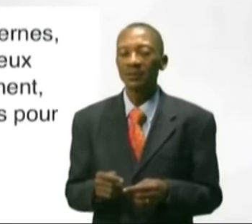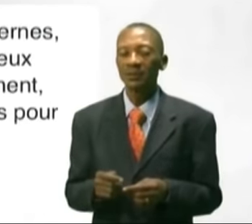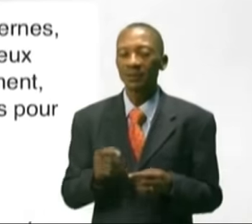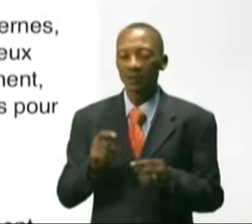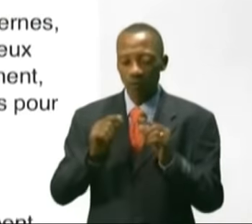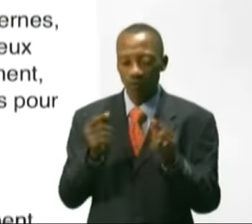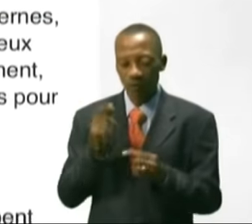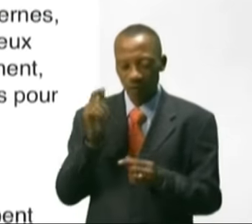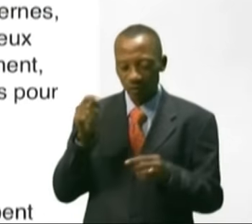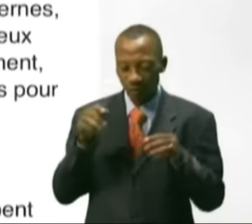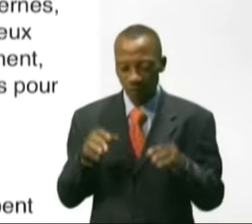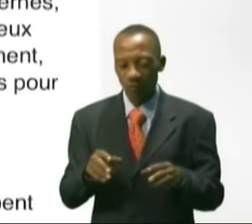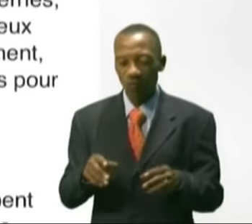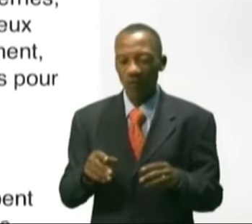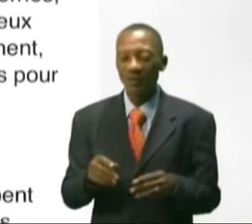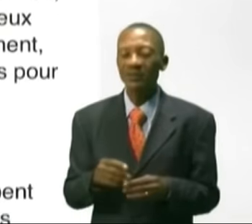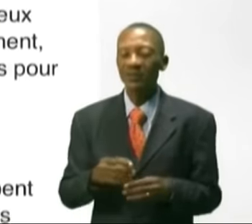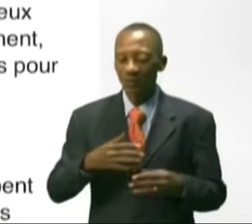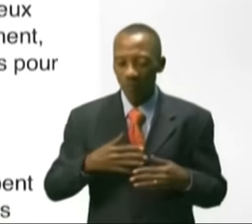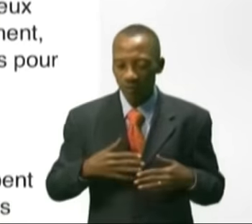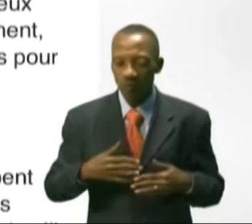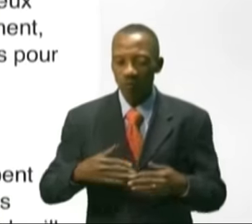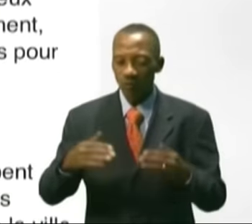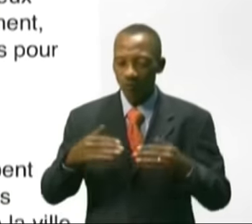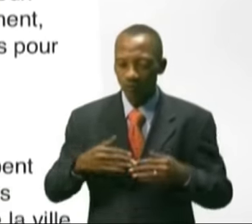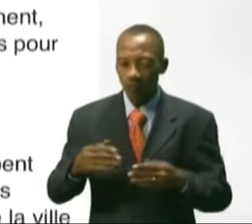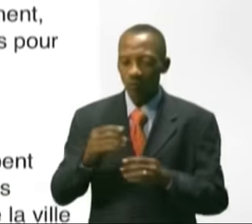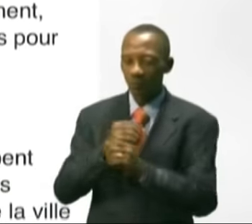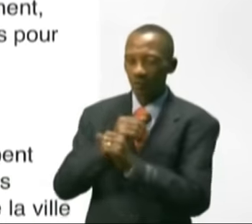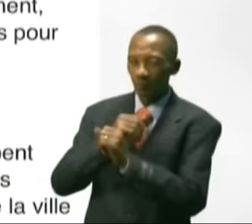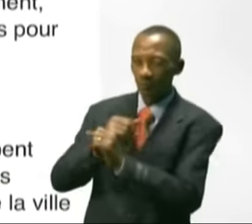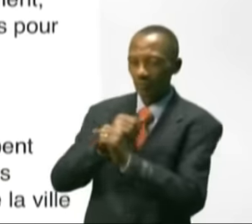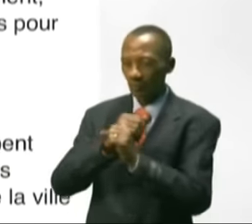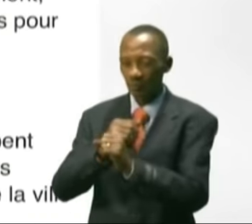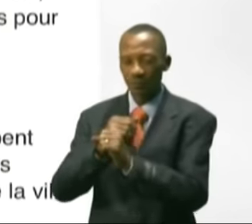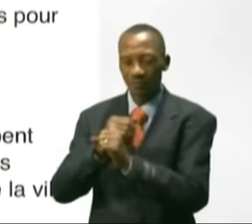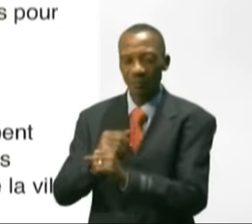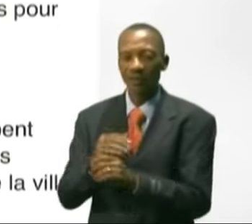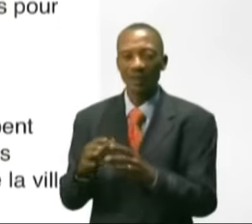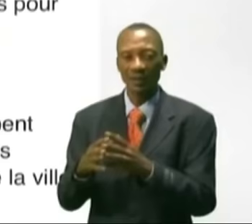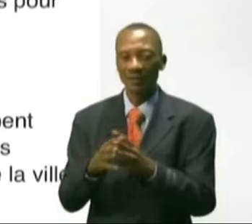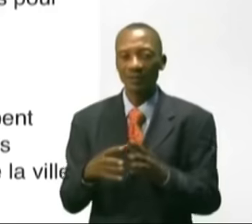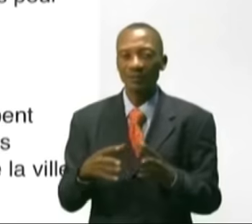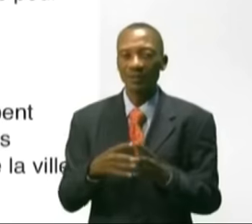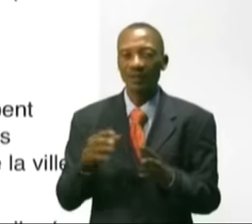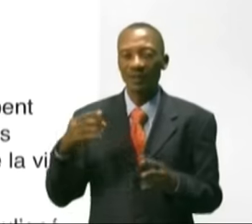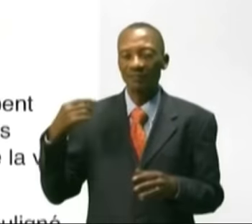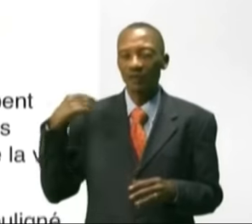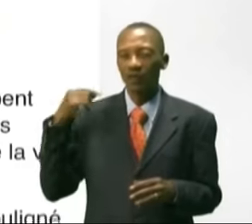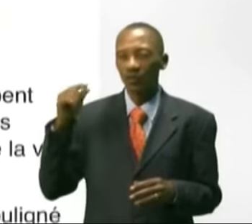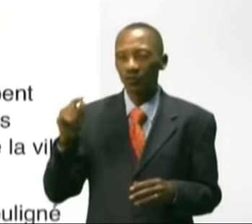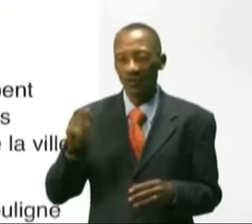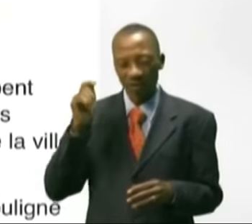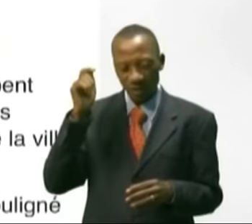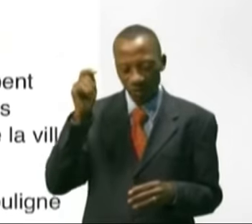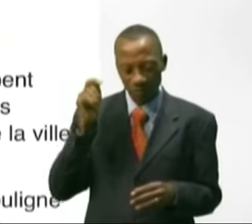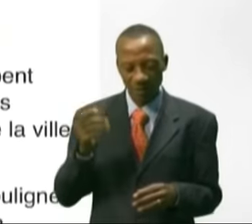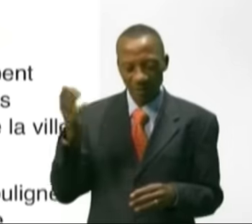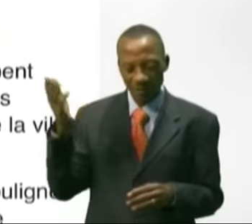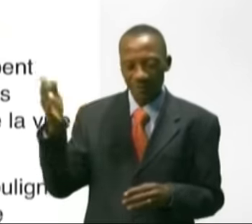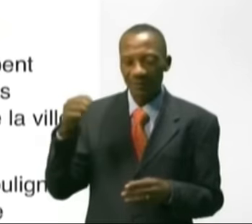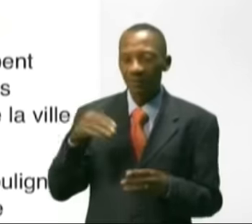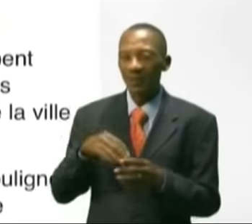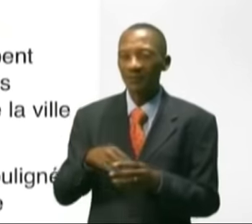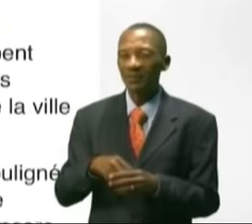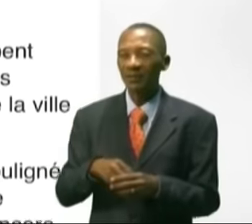militaires munis des armes modernes qui pourraient maintenant être plus nombreux que la milice rebelle du M23 qu'ils soutiennent.